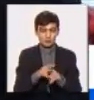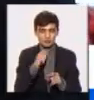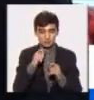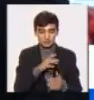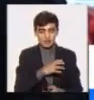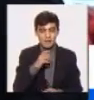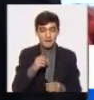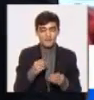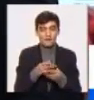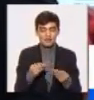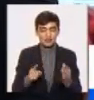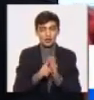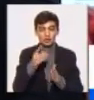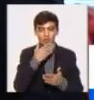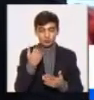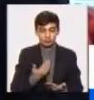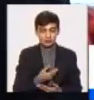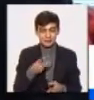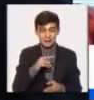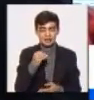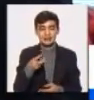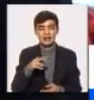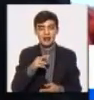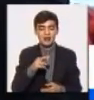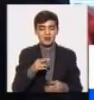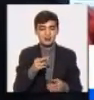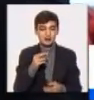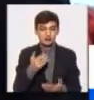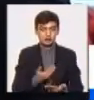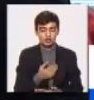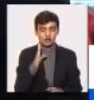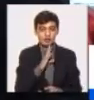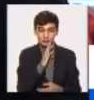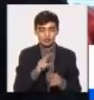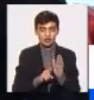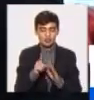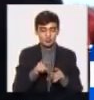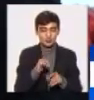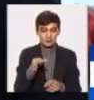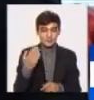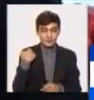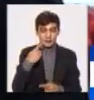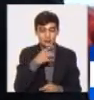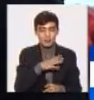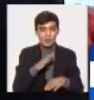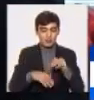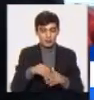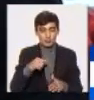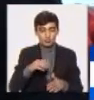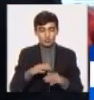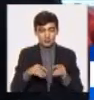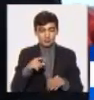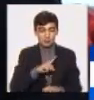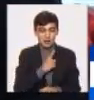Если весна не начало самой жизни, то начало жизни женщины, говорили наши предки. Мастерство руководителя требует постоянной